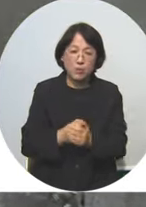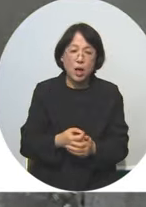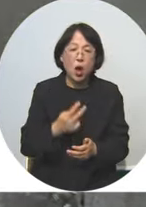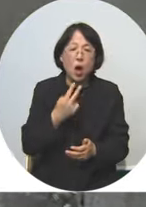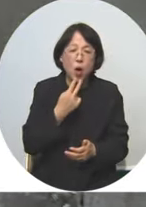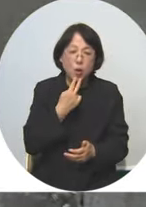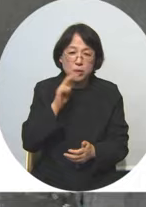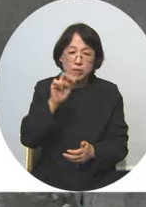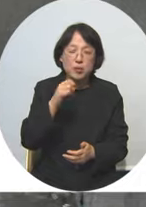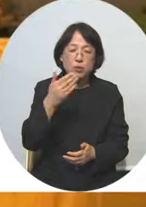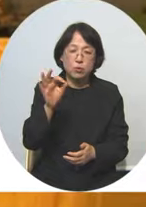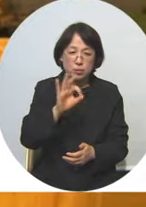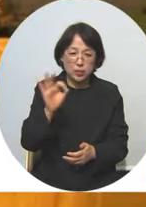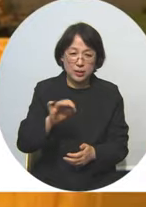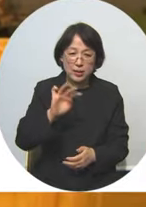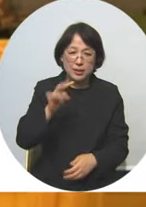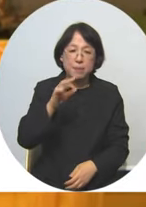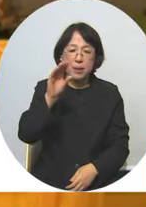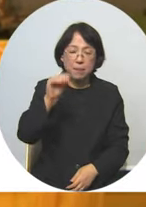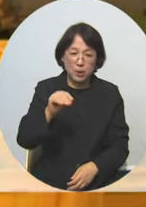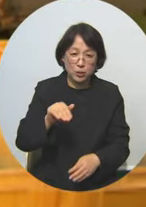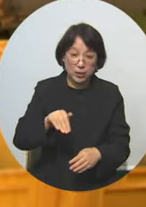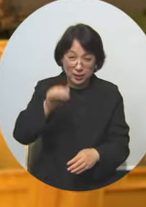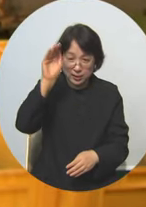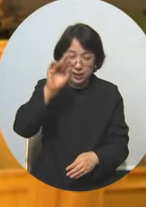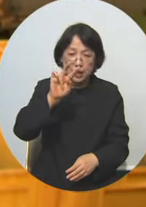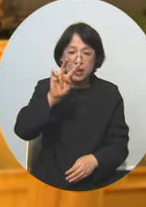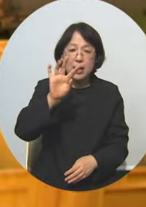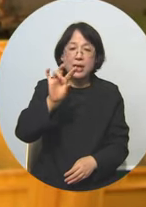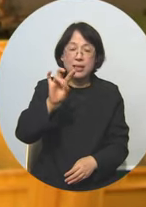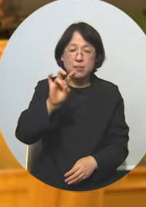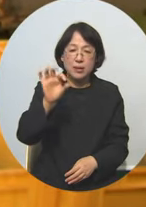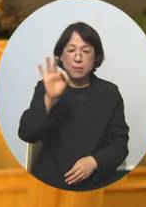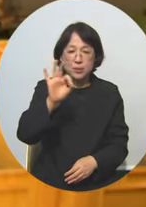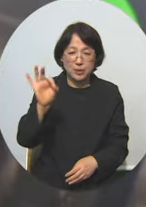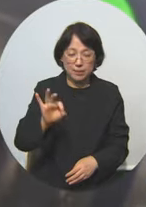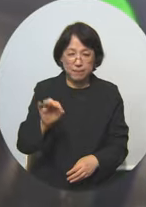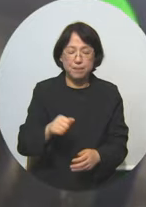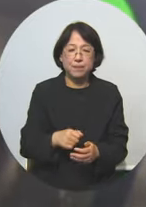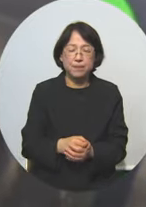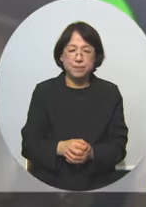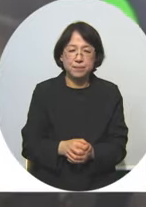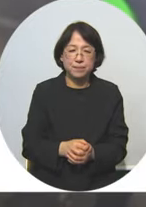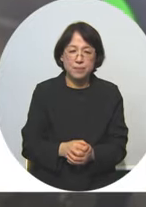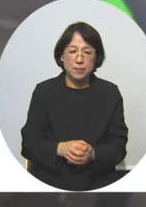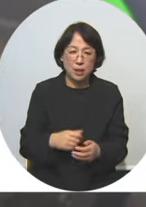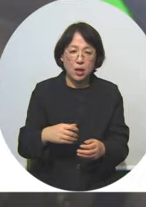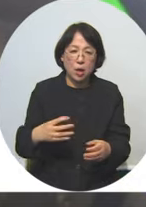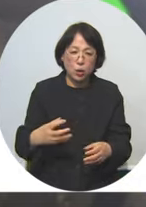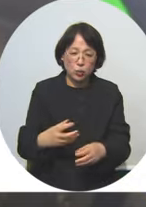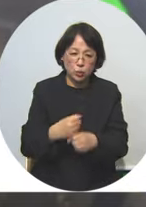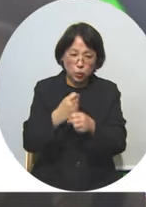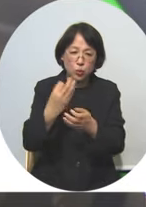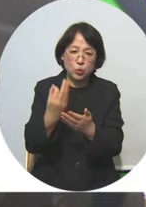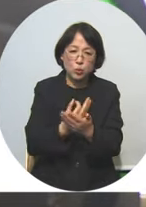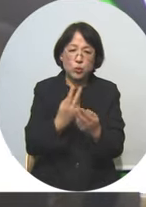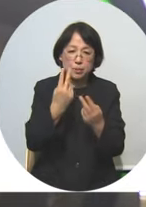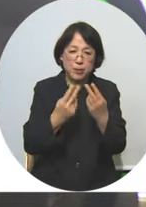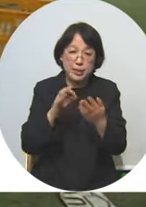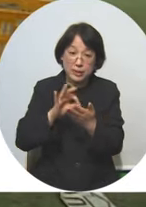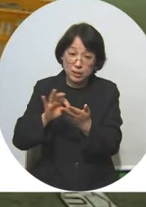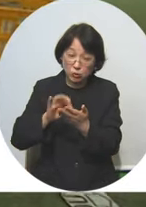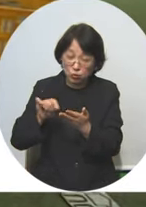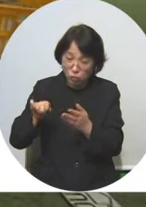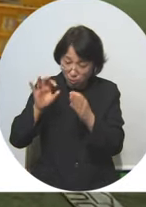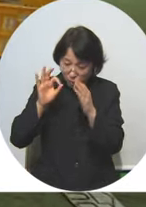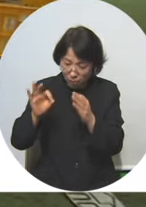29.8%, 300만 원 이상이 24.4% 순이었습니다. 총소득 대비 지출 부문별로 좀